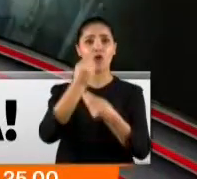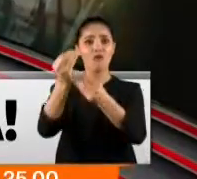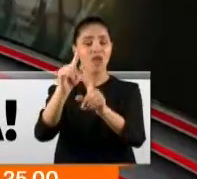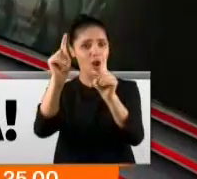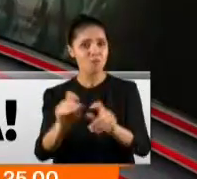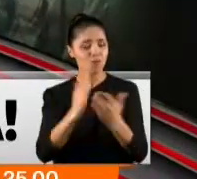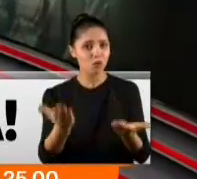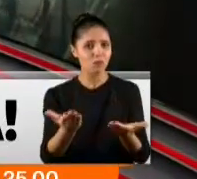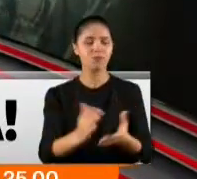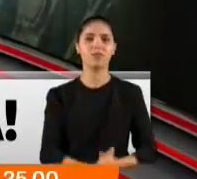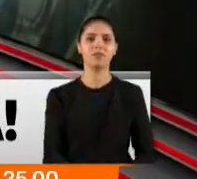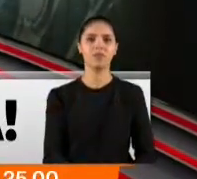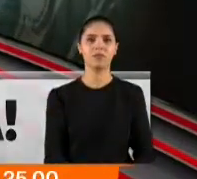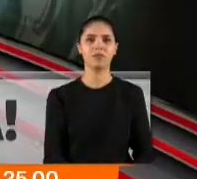Gözdağı verdi